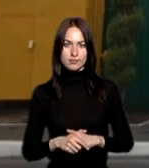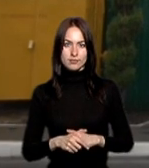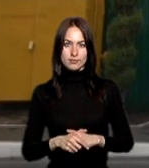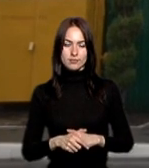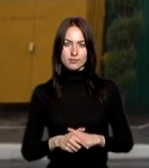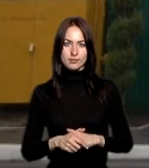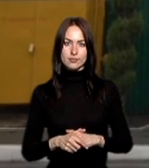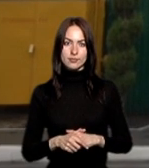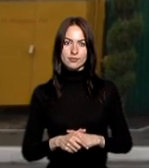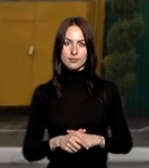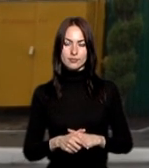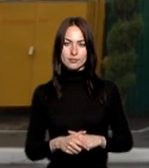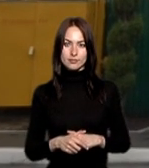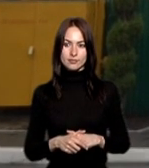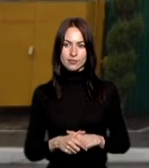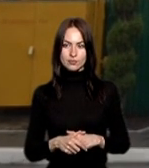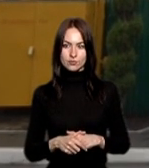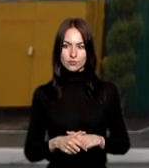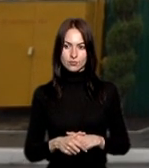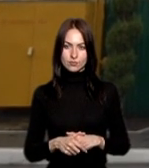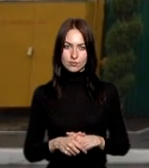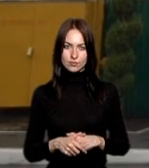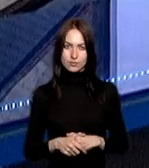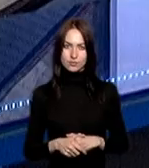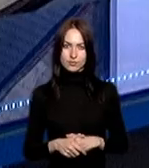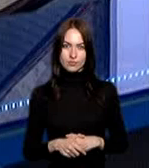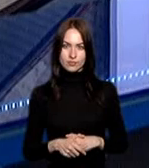Дар'я Рудаченко та Антон Деркач. Новини на Суспільному. Харків.